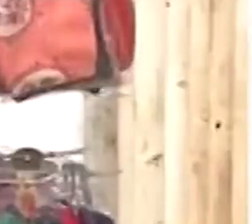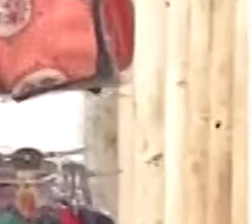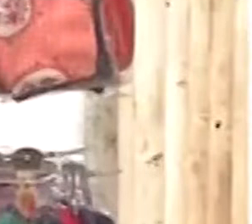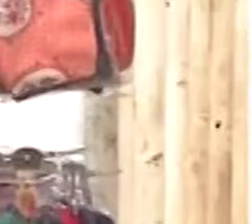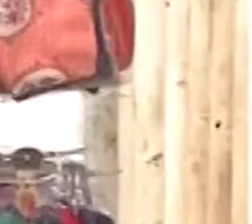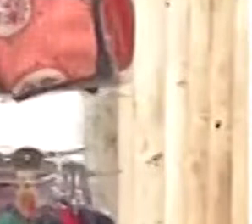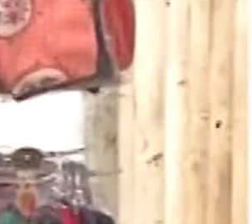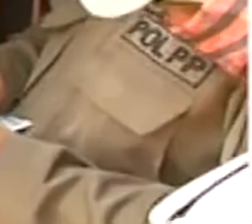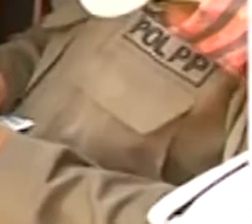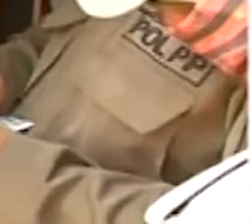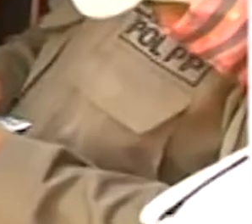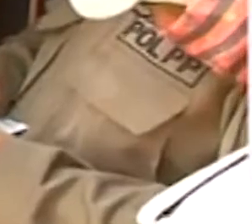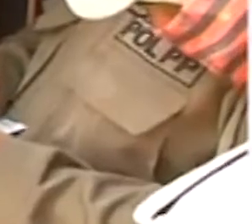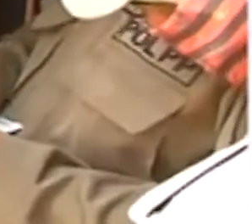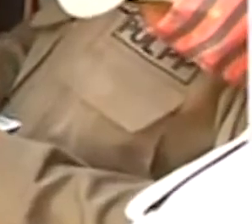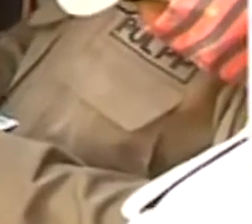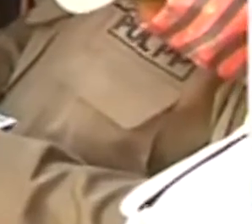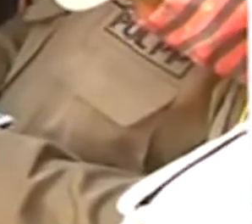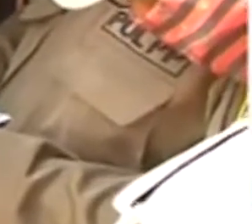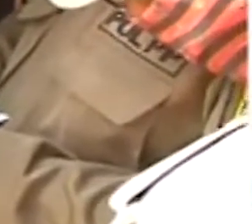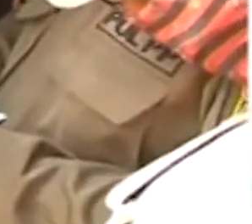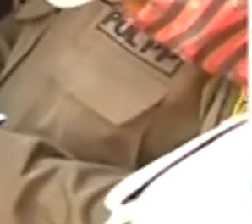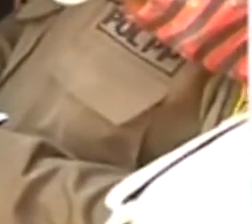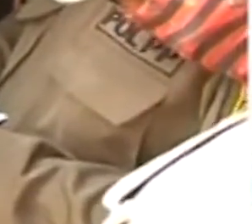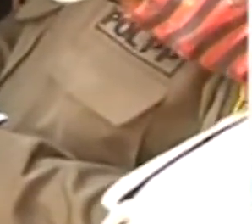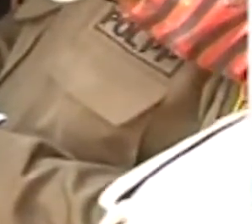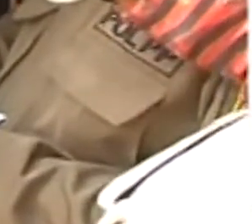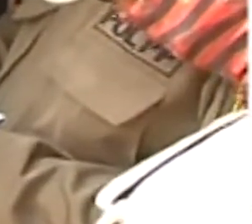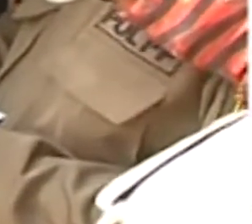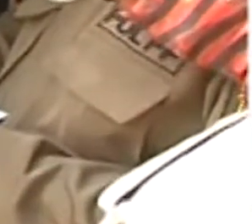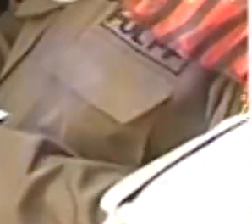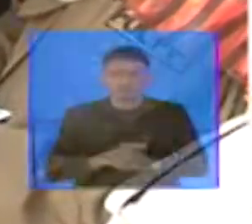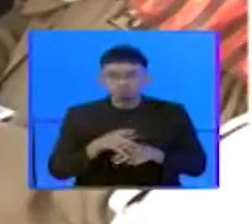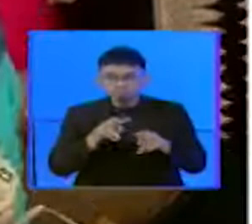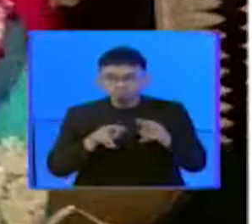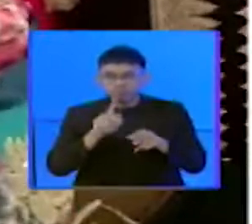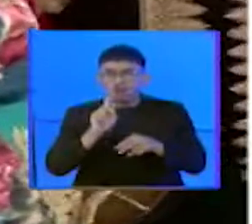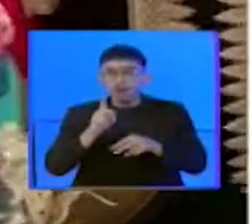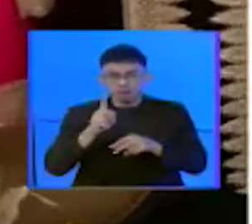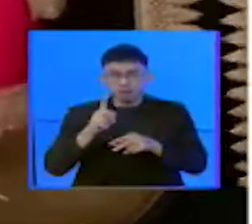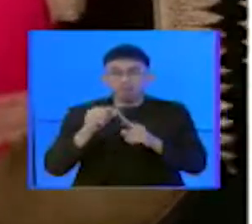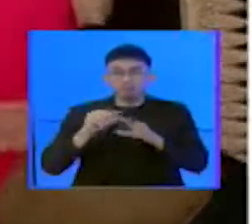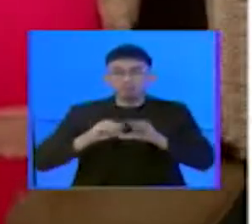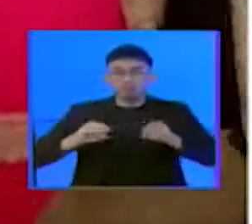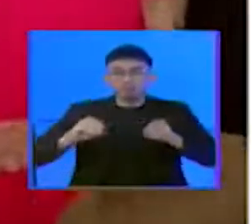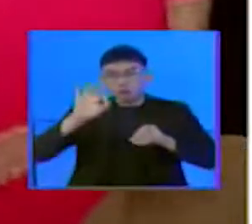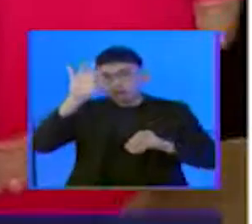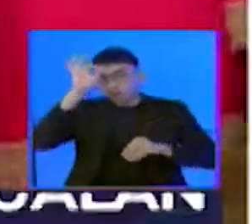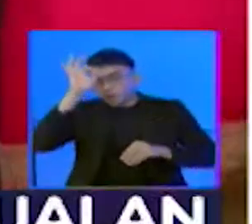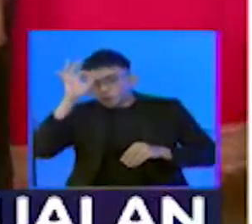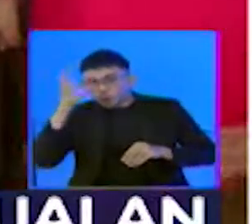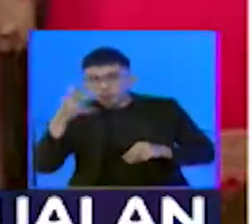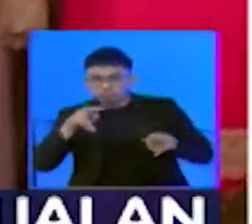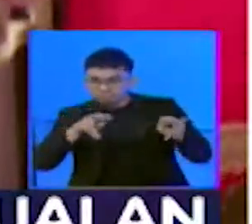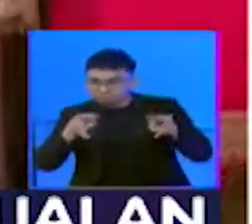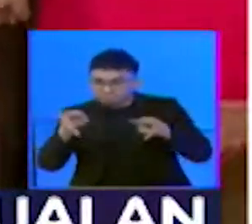terkait dengan larangan mudik tadi kami juga sempat memantau adanya petugas Satpol PP yang kemudian melakukan penertipan disekitaran kawasan Tanah Abang